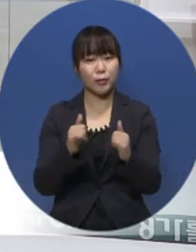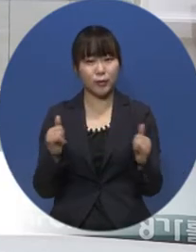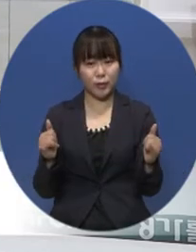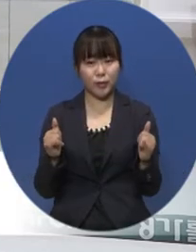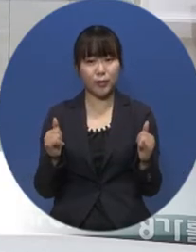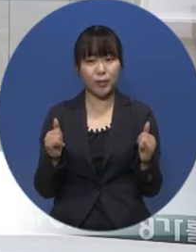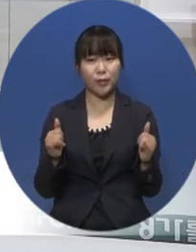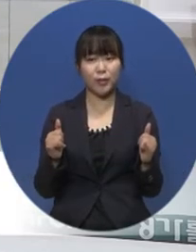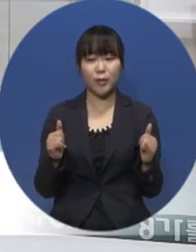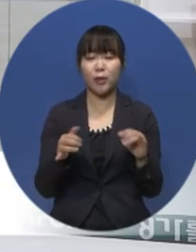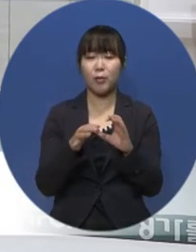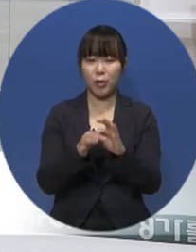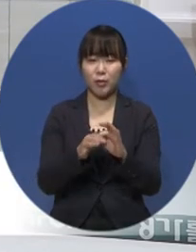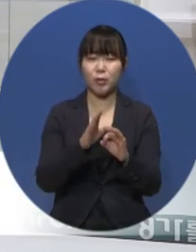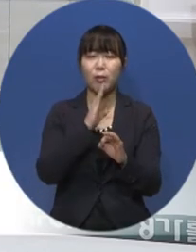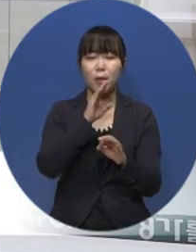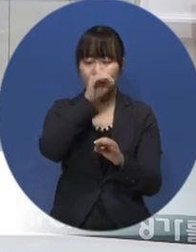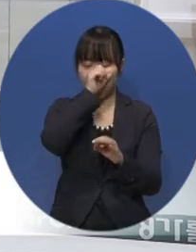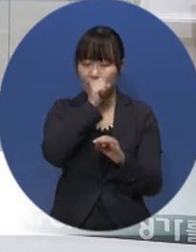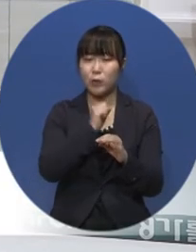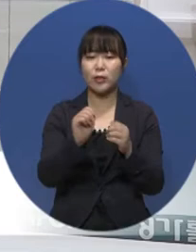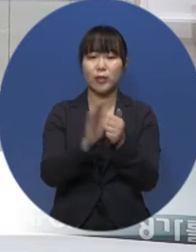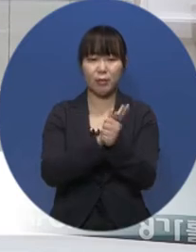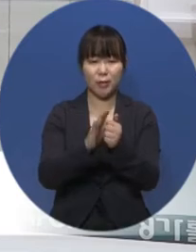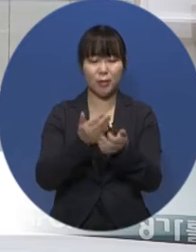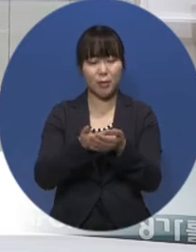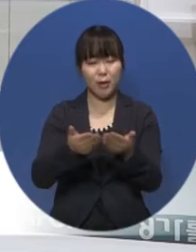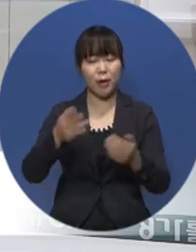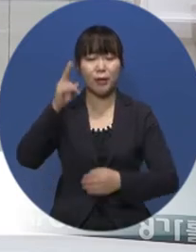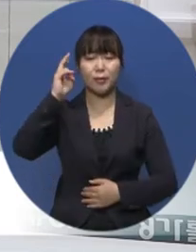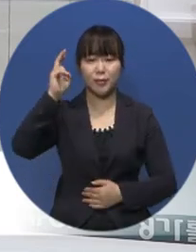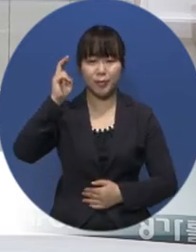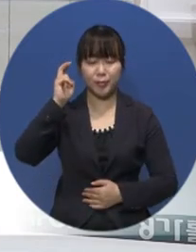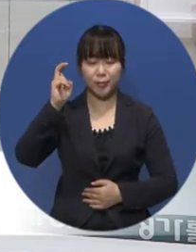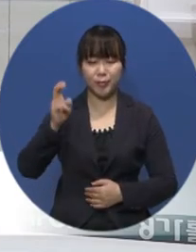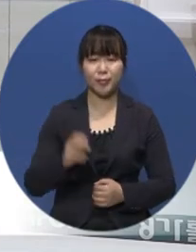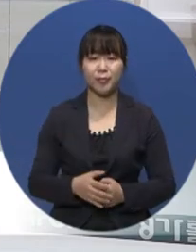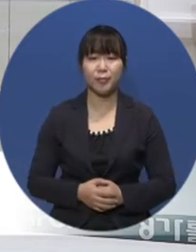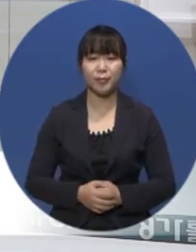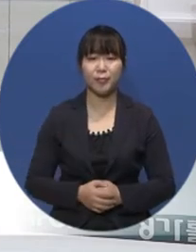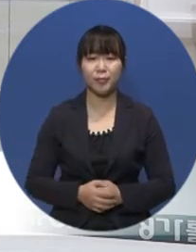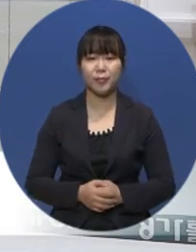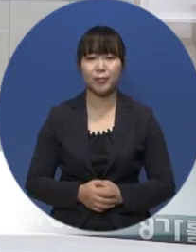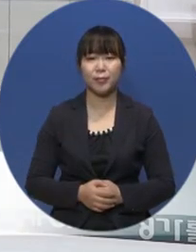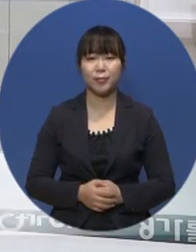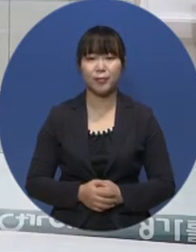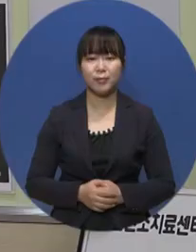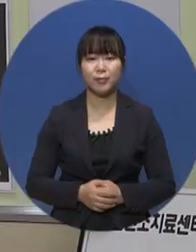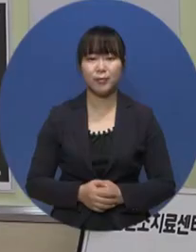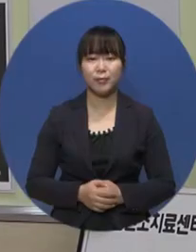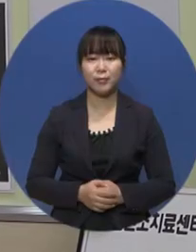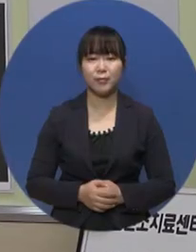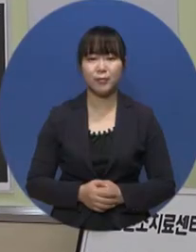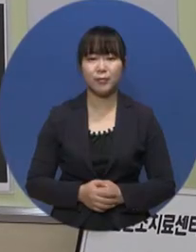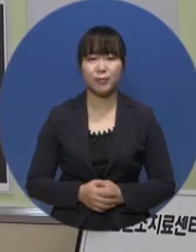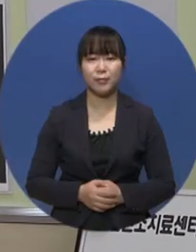지역 주민들에게 아마 좋은 양질의 우리 서비스가 아마 제공될 것이라고 생각됩니다.